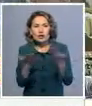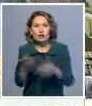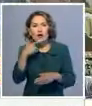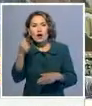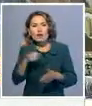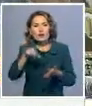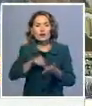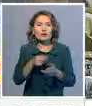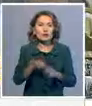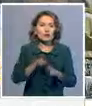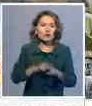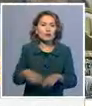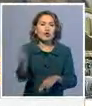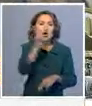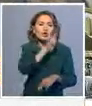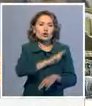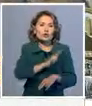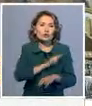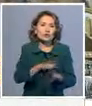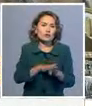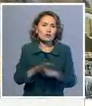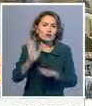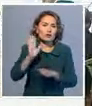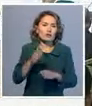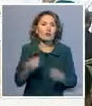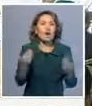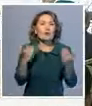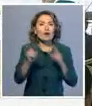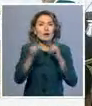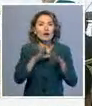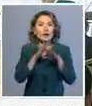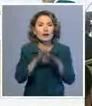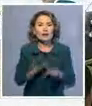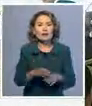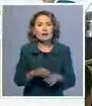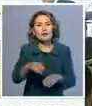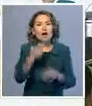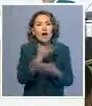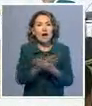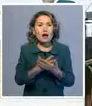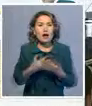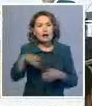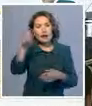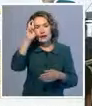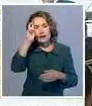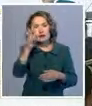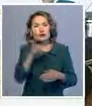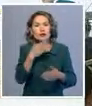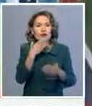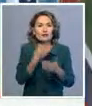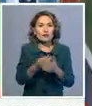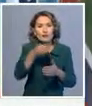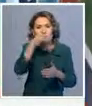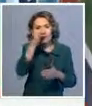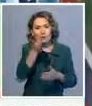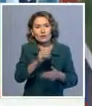Белград қаласынан жаңа бір өкілдік ашылатын болып шешім қабылданды. Негізінен бүгінгі басқосуда әр елдің ардагерлер ұйымдары өз тәжірибелерімен бөлісті.